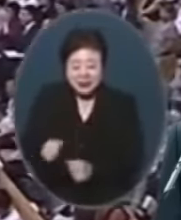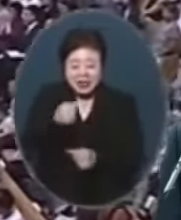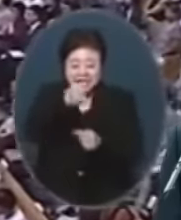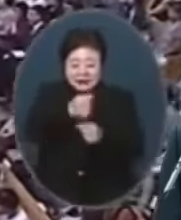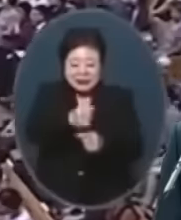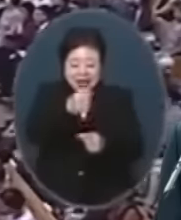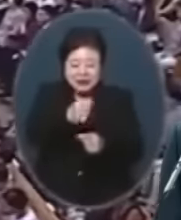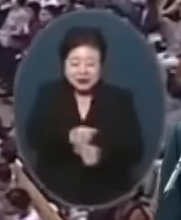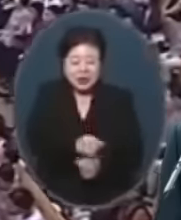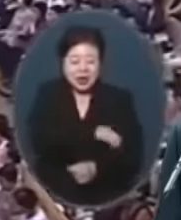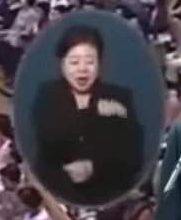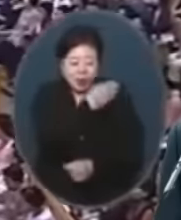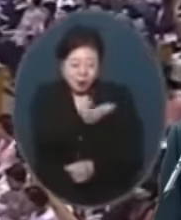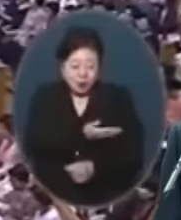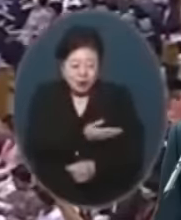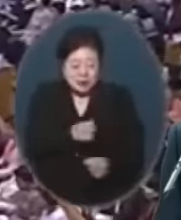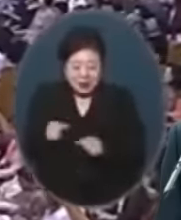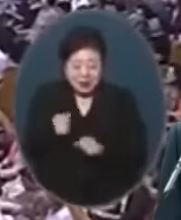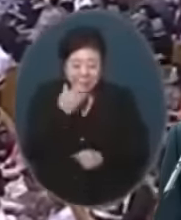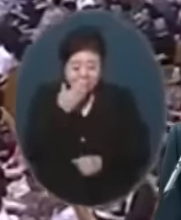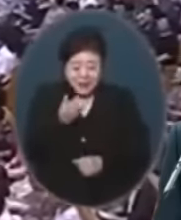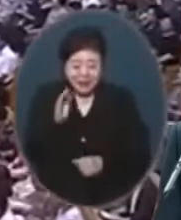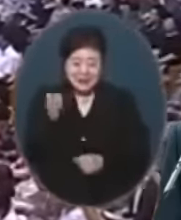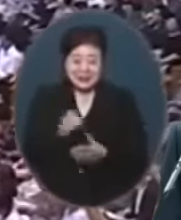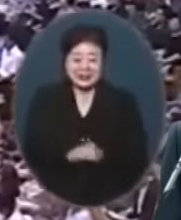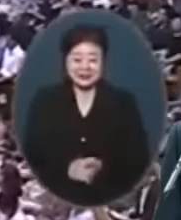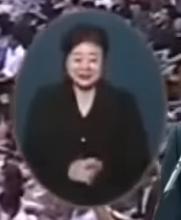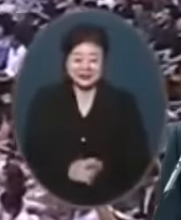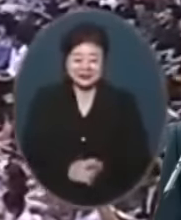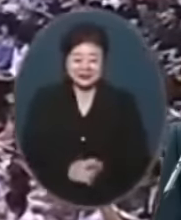창조의 권세를 행할 수가 있습니다.